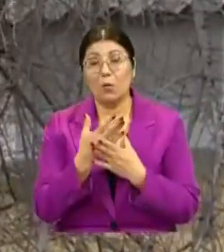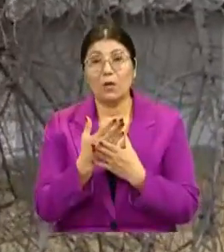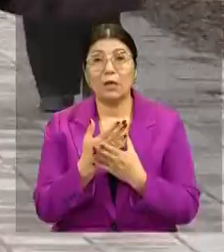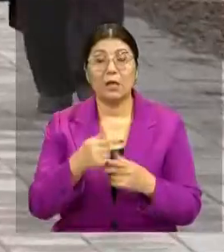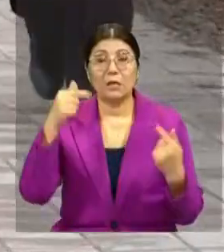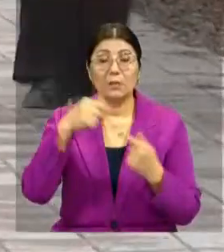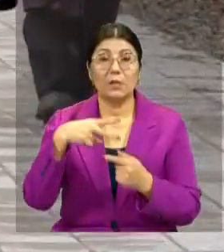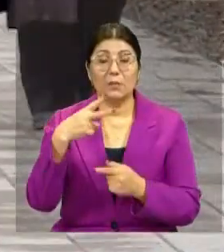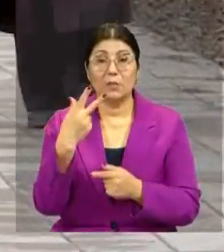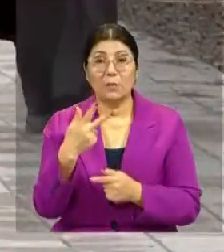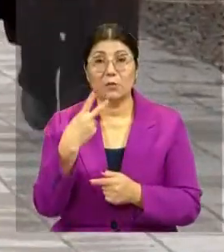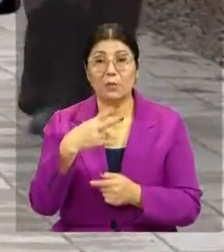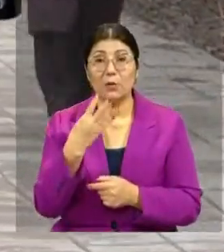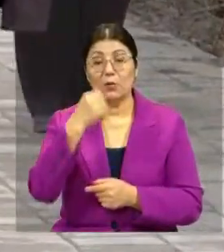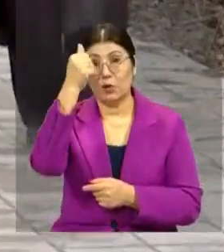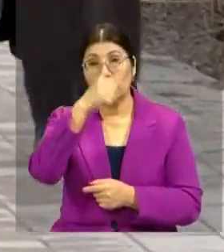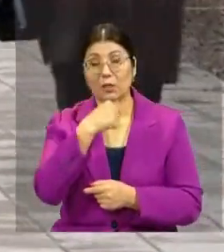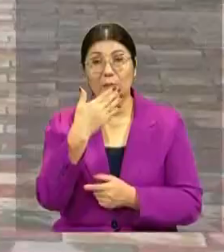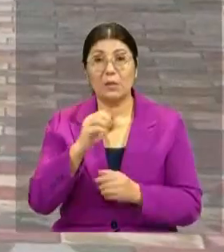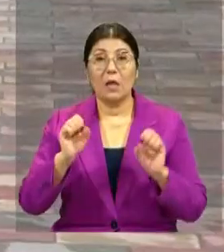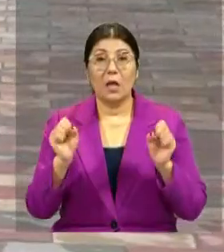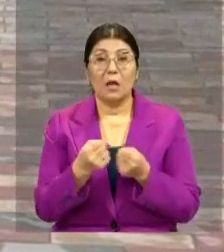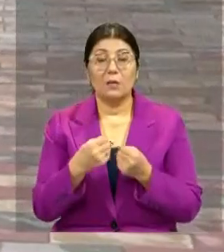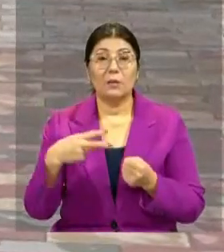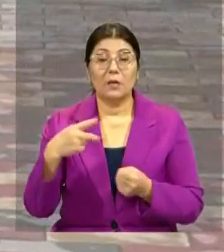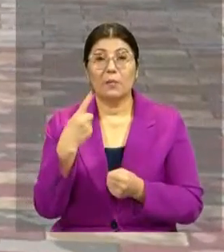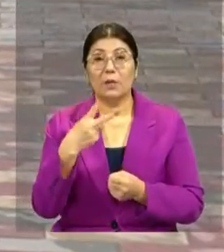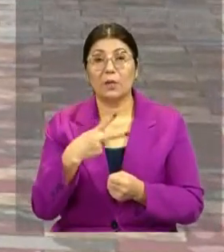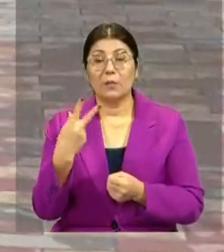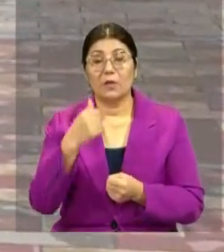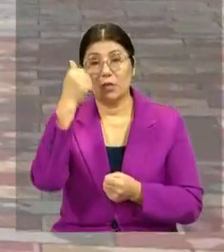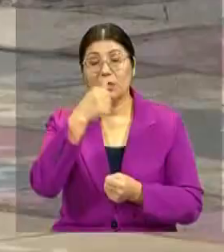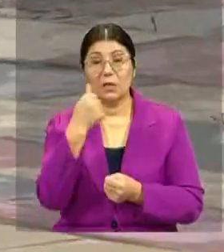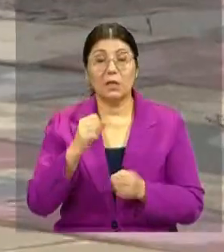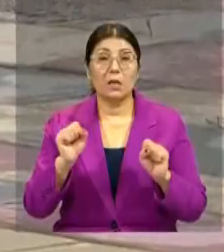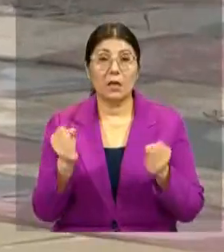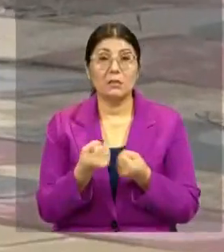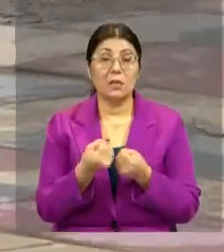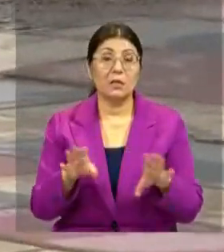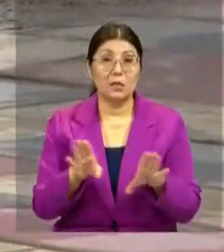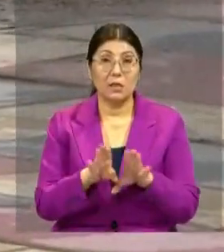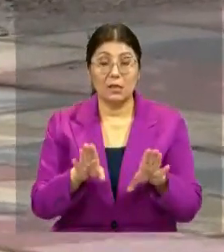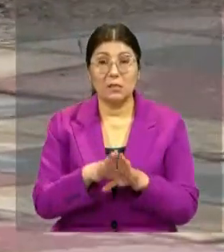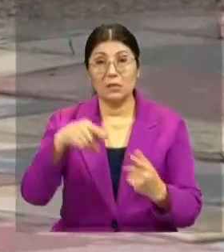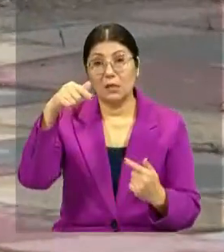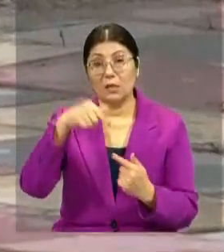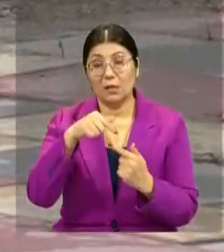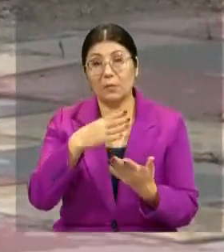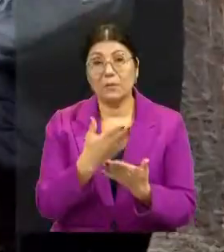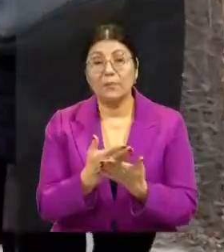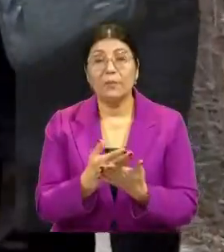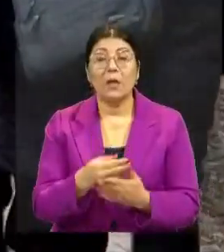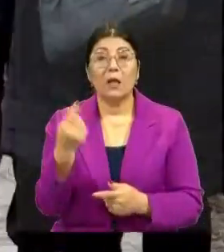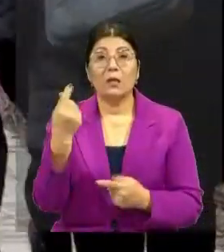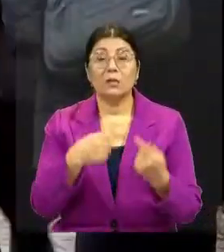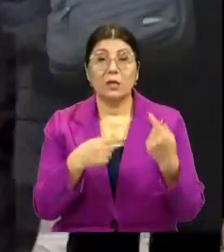сәйкес 2023-2024 жылдардағы қыс 2001-2002 жылдардағы қыстың сценарийіне сәйкес келеді. Яғни